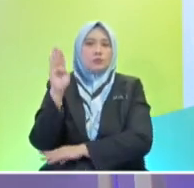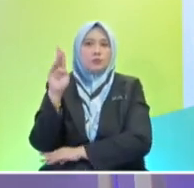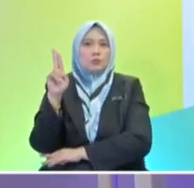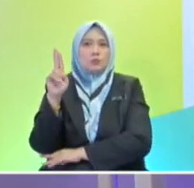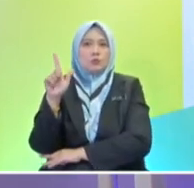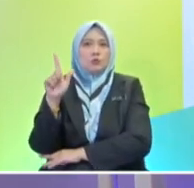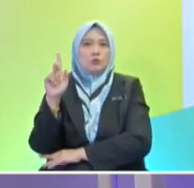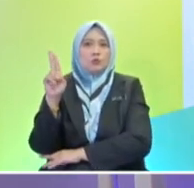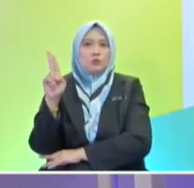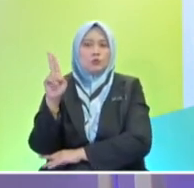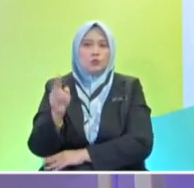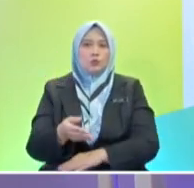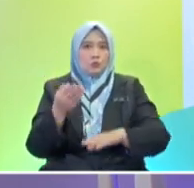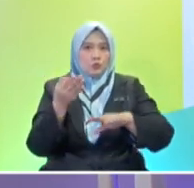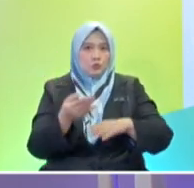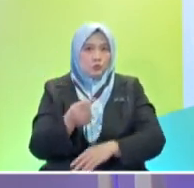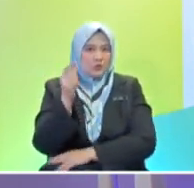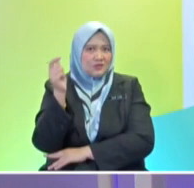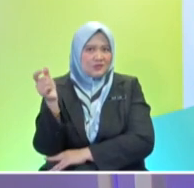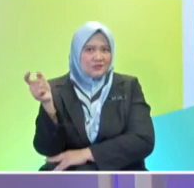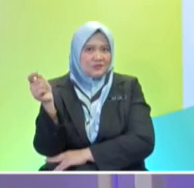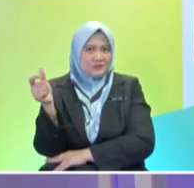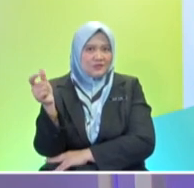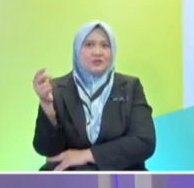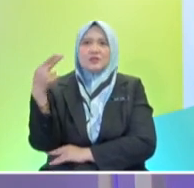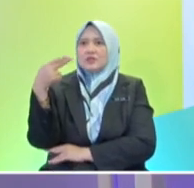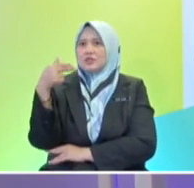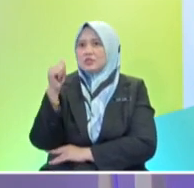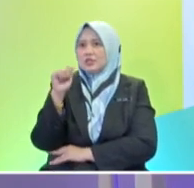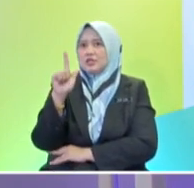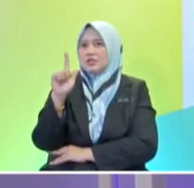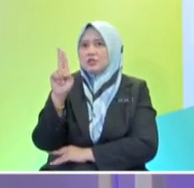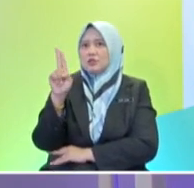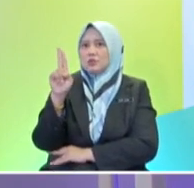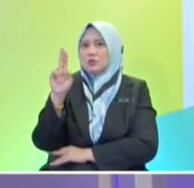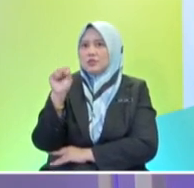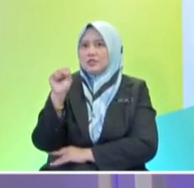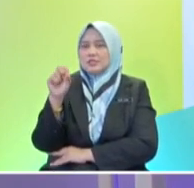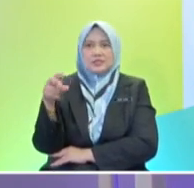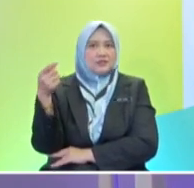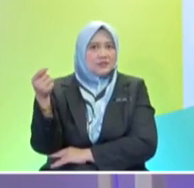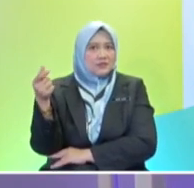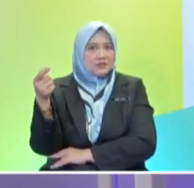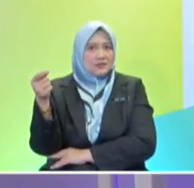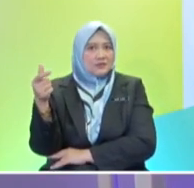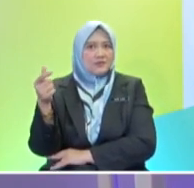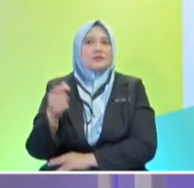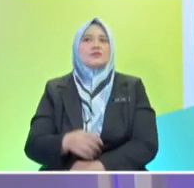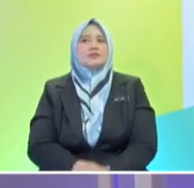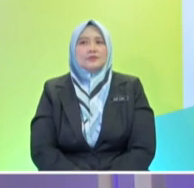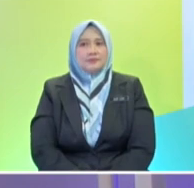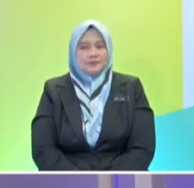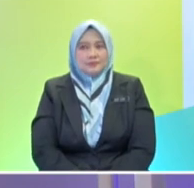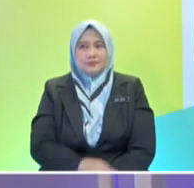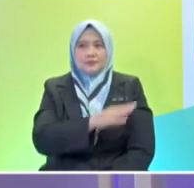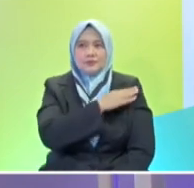tu? Bulunya halus. Ya, yeah, okey. Baiklah. Ada bulu halus di sini